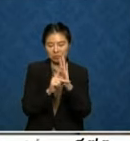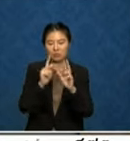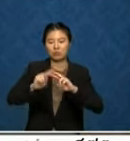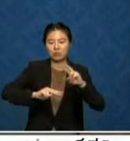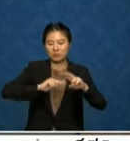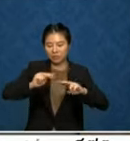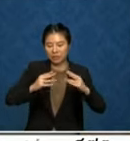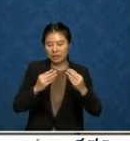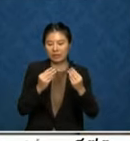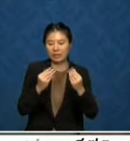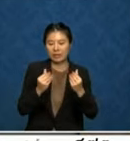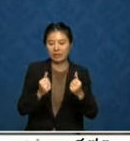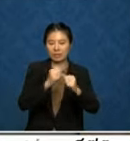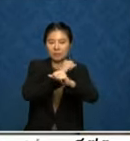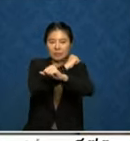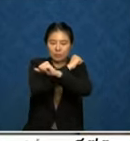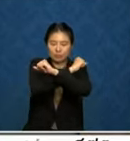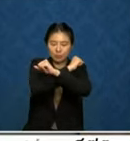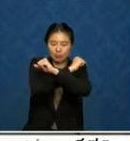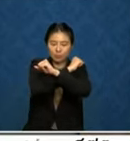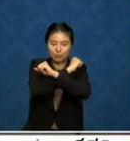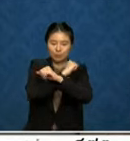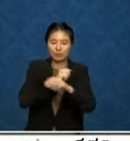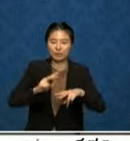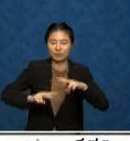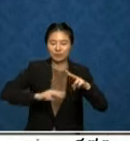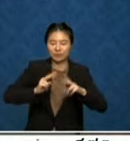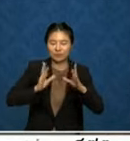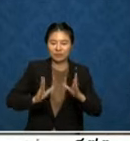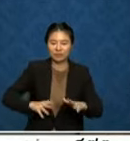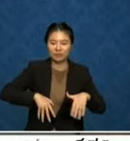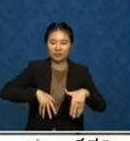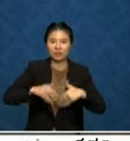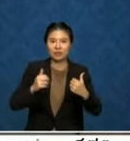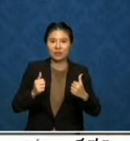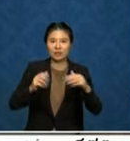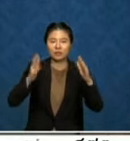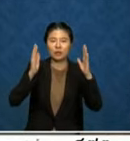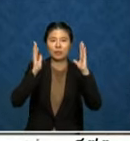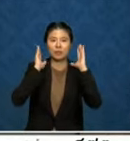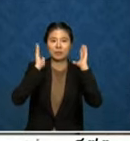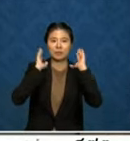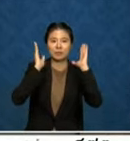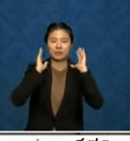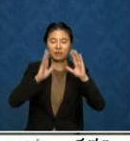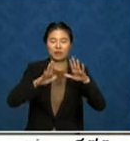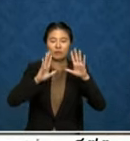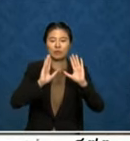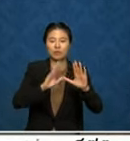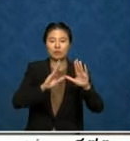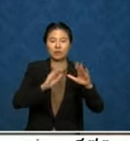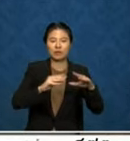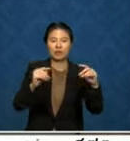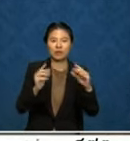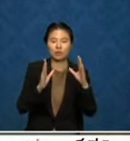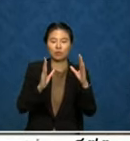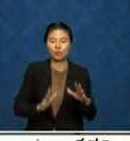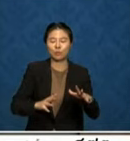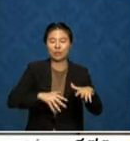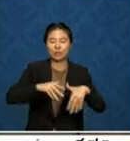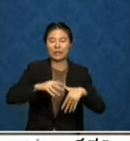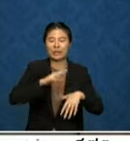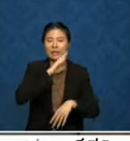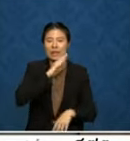ท้ายผมก็อยากประชาสัมพันธ์ฝากไปยังพี่น้องประชาชนทั้งหลายว่าทุกวันนี้เนี่ยสุขภาพร่างกายท่าน